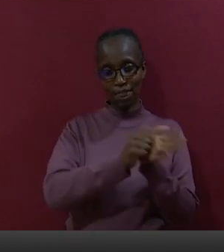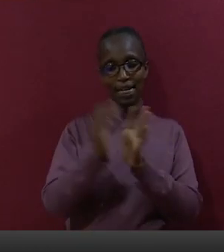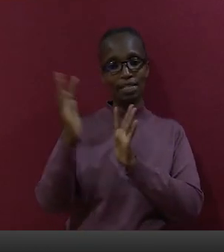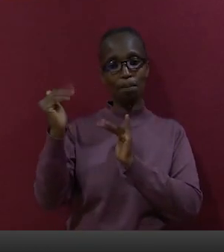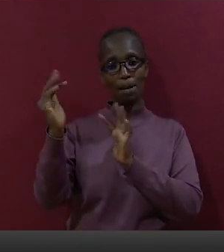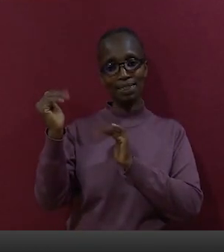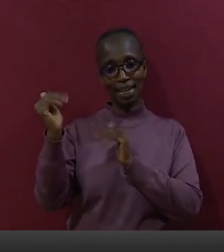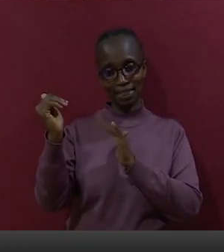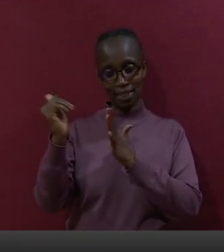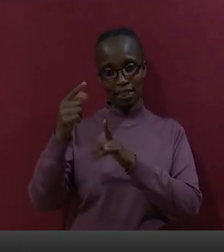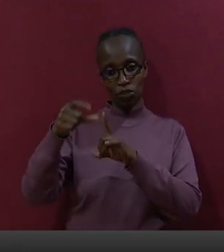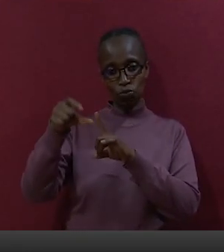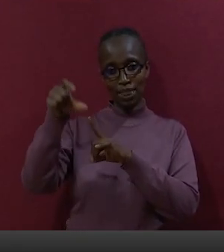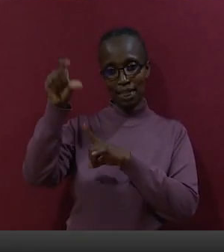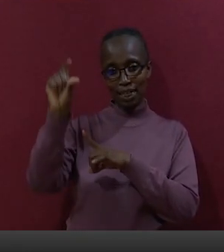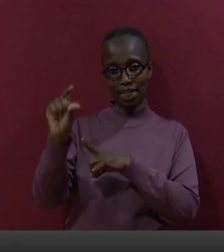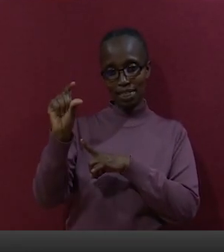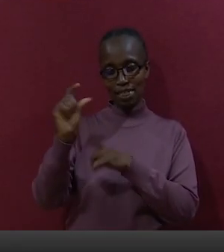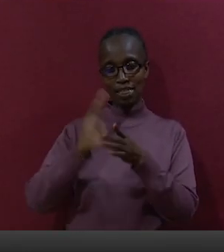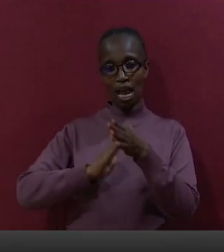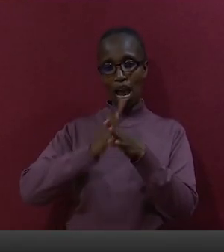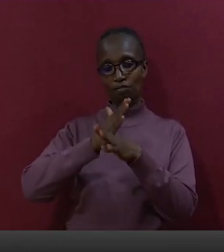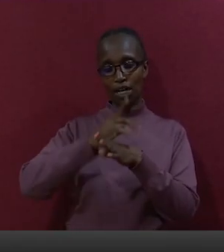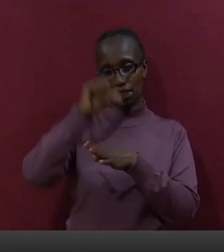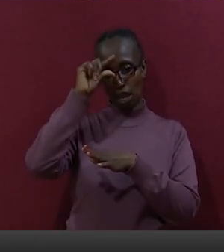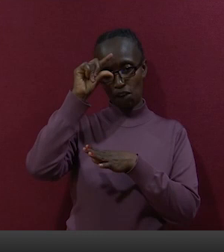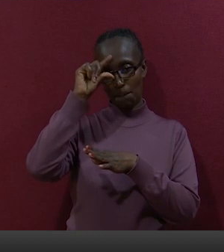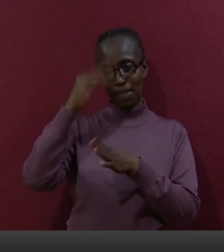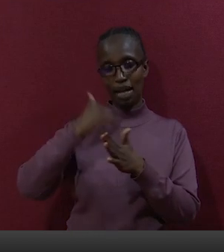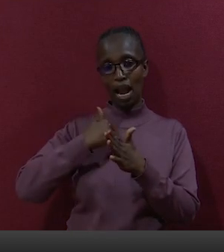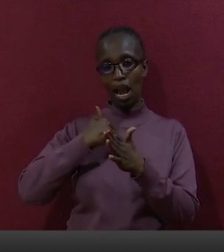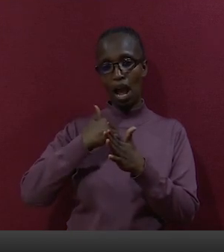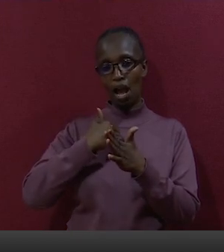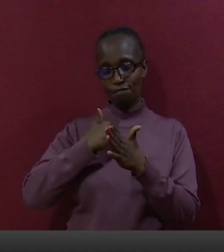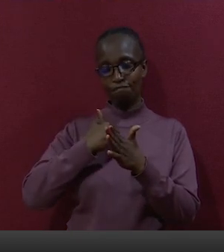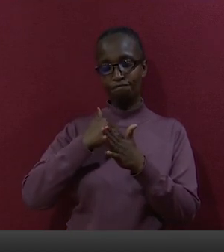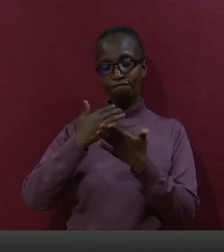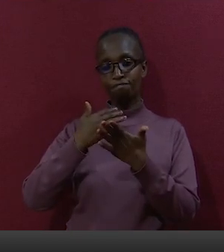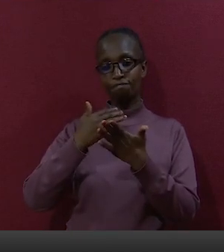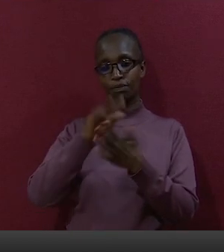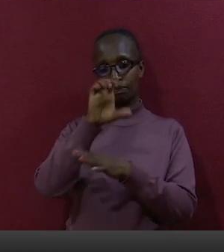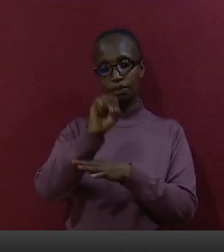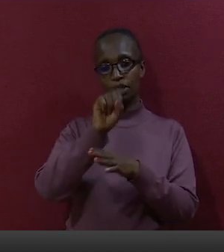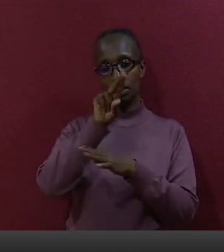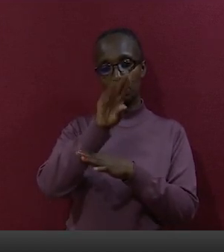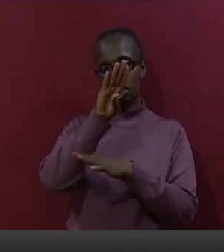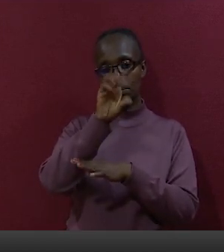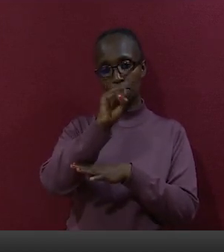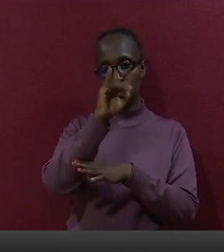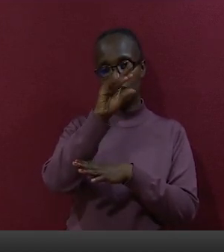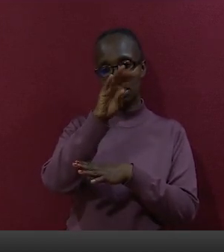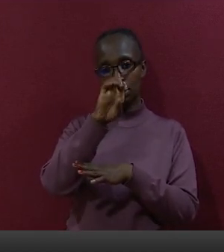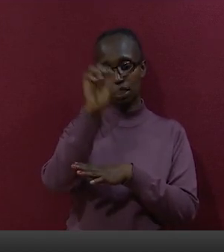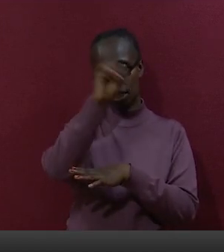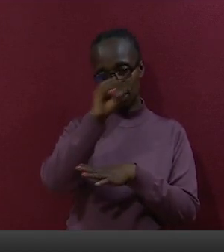humu nchini unatarajiwa kuongezeka baada ya serikali kupunguza bei ya pembejeo kama vile mbolea. I am proud